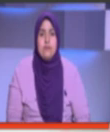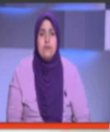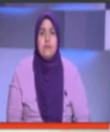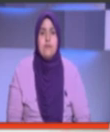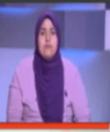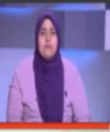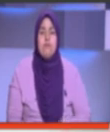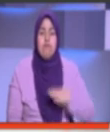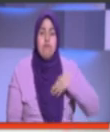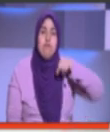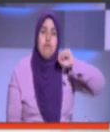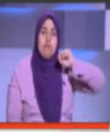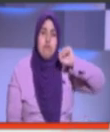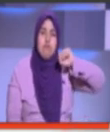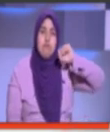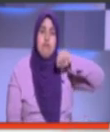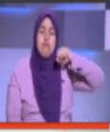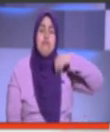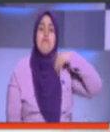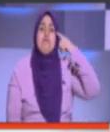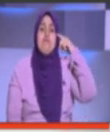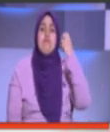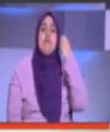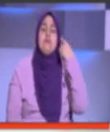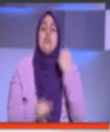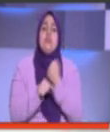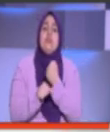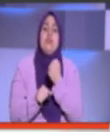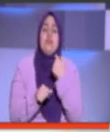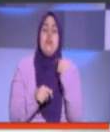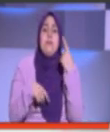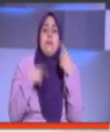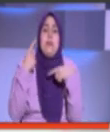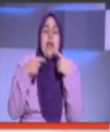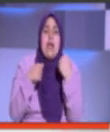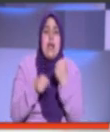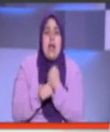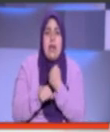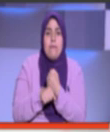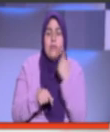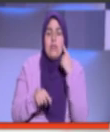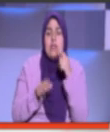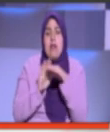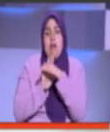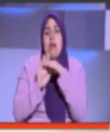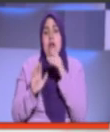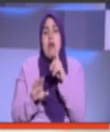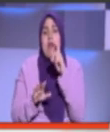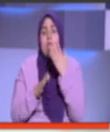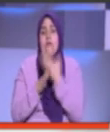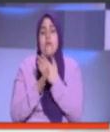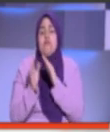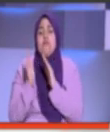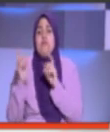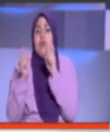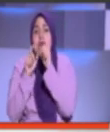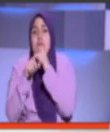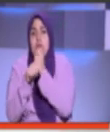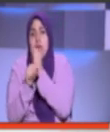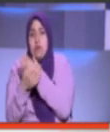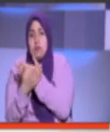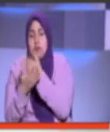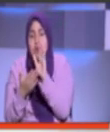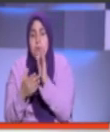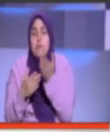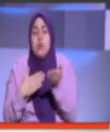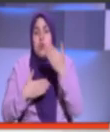نعم، فيعني هم يعتقدون انهم ليسوا اقل من الاطباء الذين هم على الخط الاول في مواجهه الفيروس، هم ايضا يرون انه